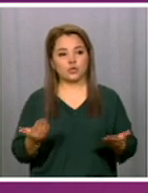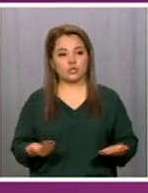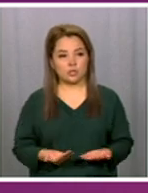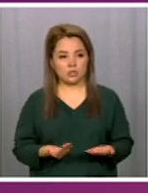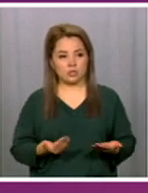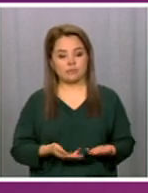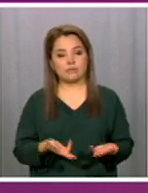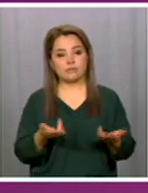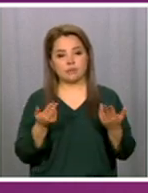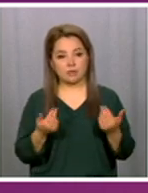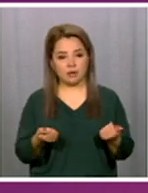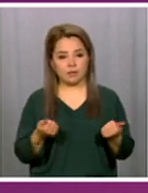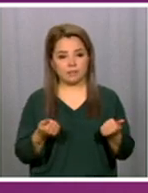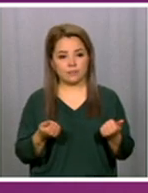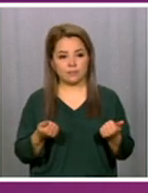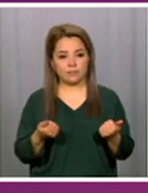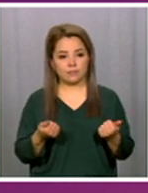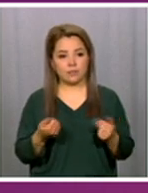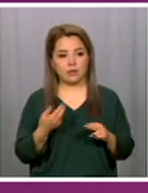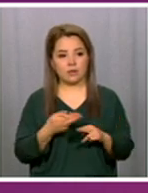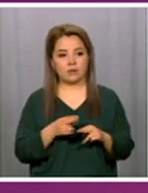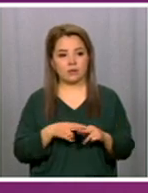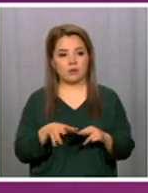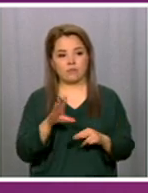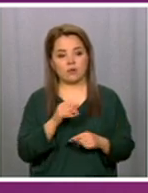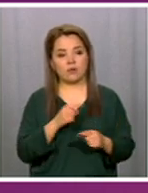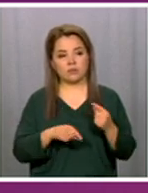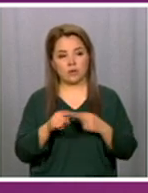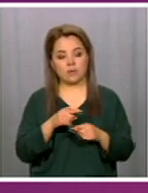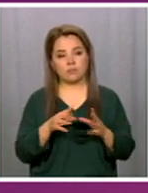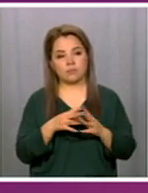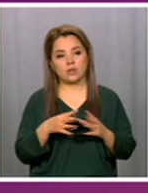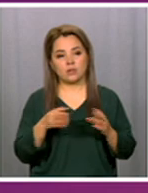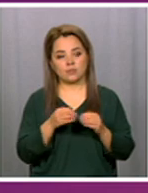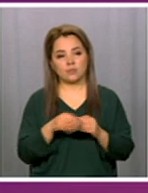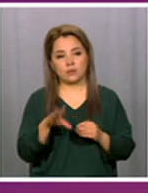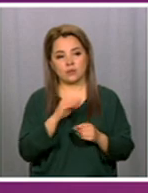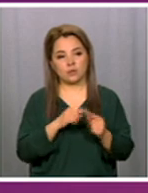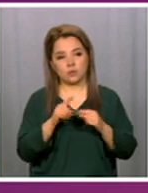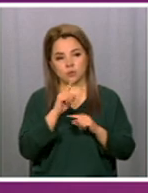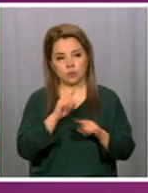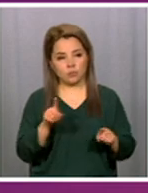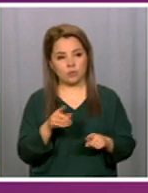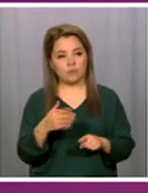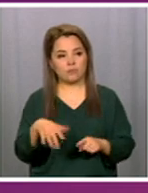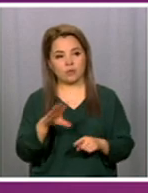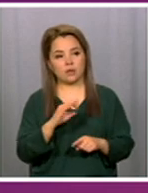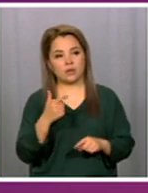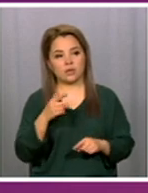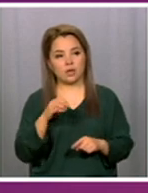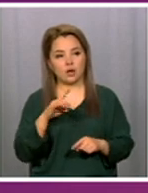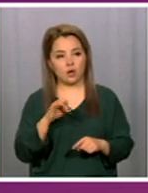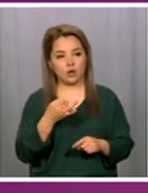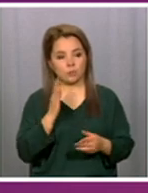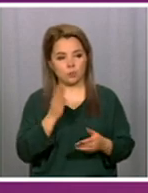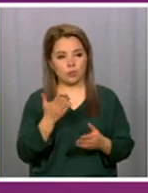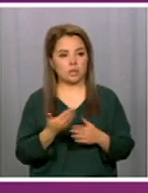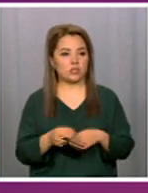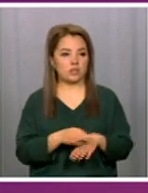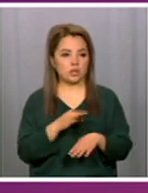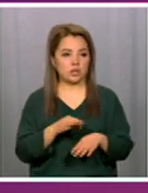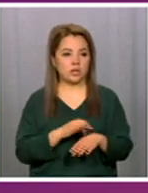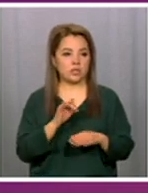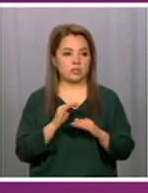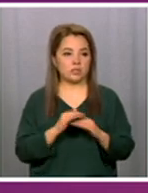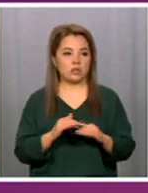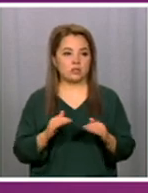Да, не все из нас вернутся к своим семьям, но они будут героями. Их жены и дети будут